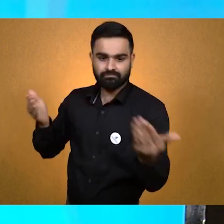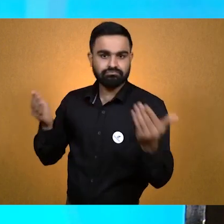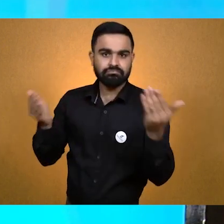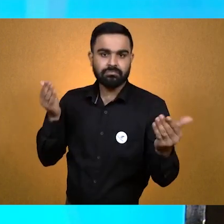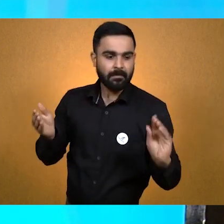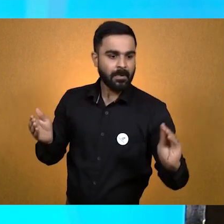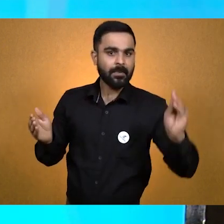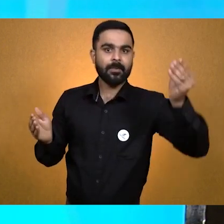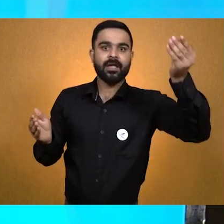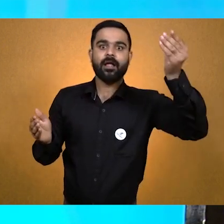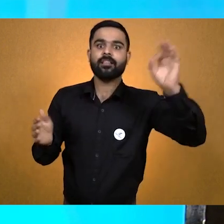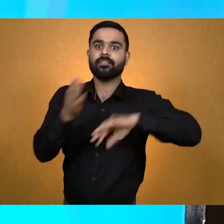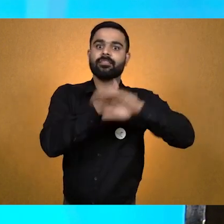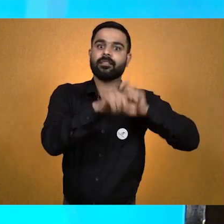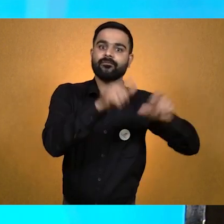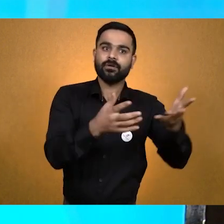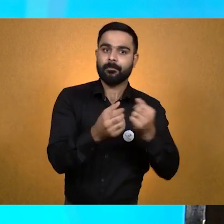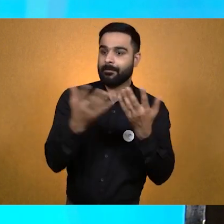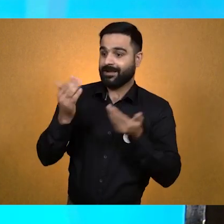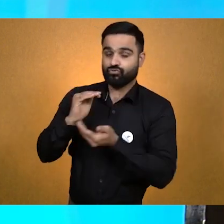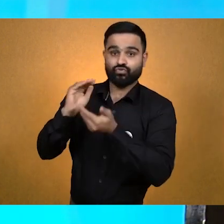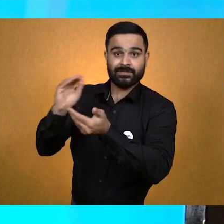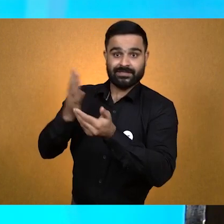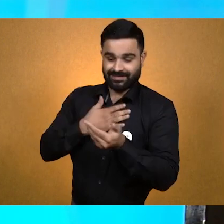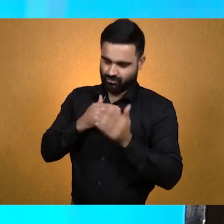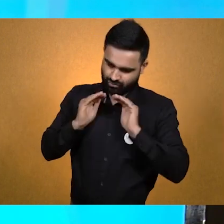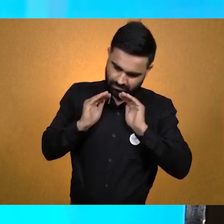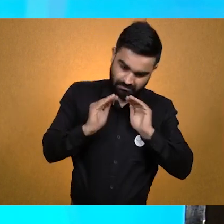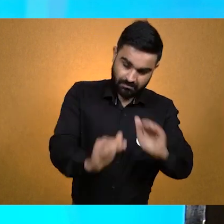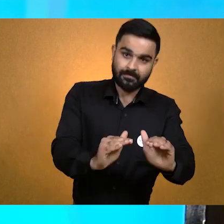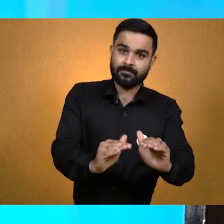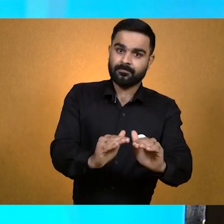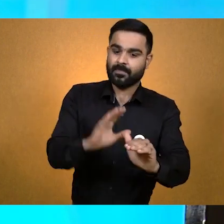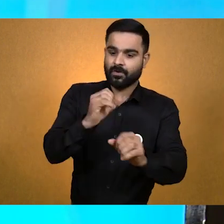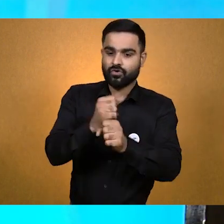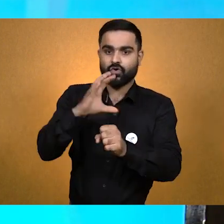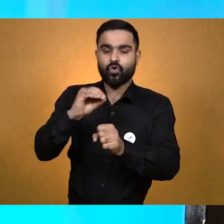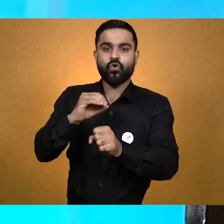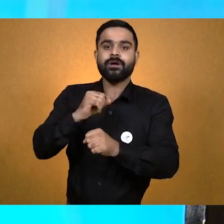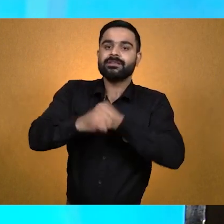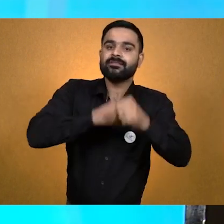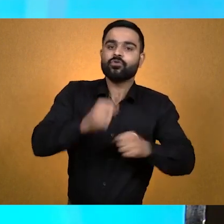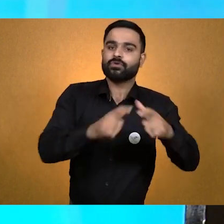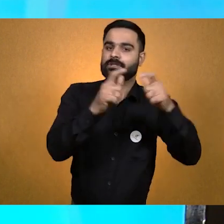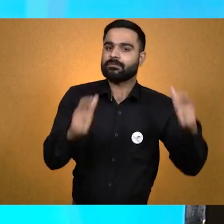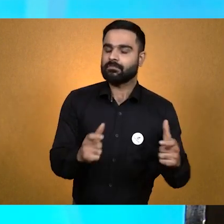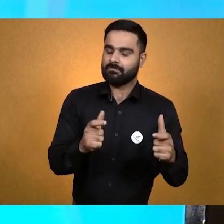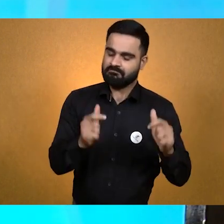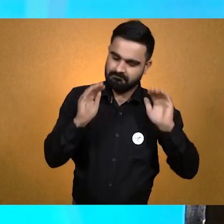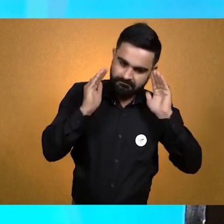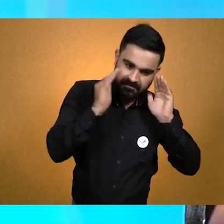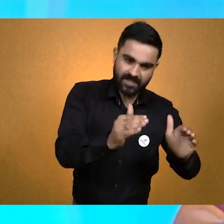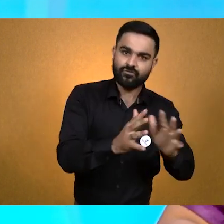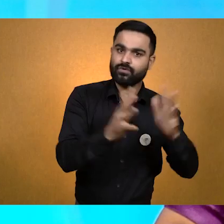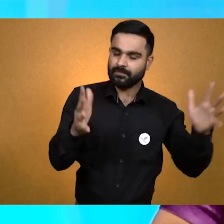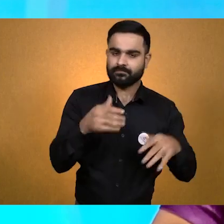talika se behtar rahi hai. Kai vijetaon ko apna sahyog dete hue Go Sports Foundation ne isme badi bhumika nibhai hai.